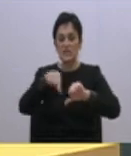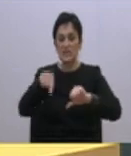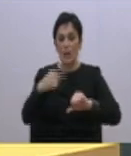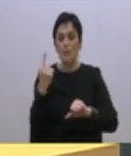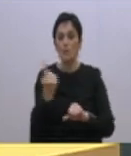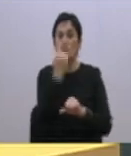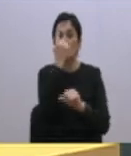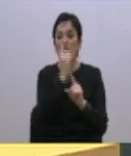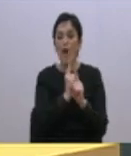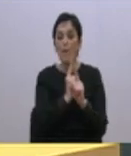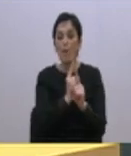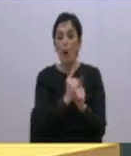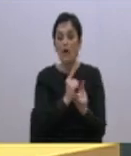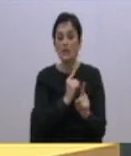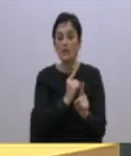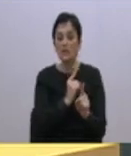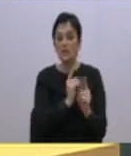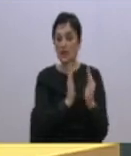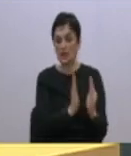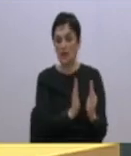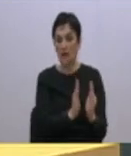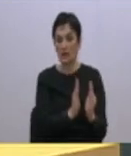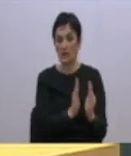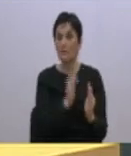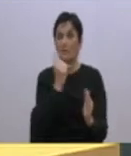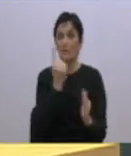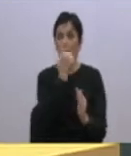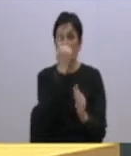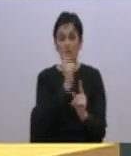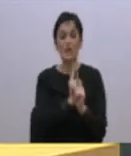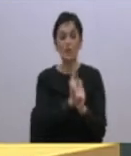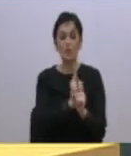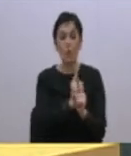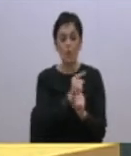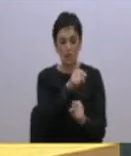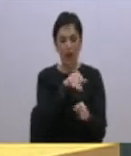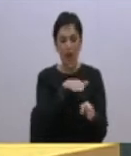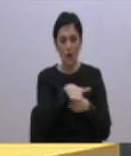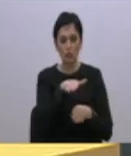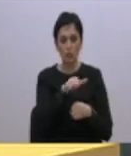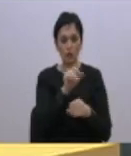pirvel muadgilet. Da, pirveli muadgili asrulebs movaleobas.